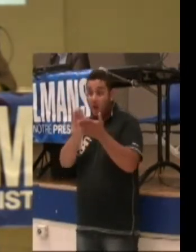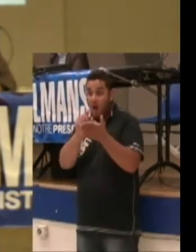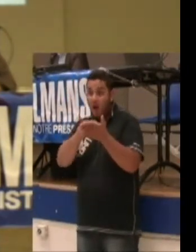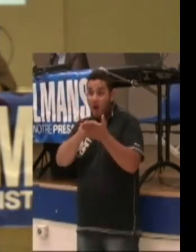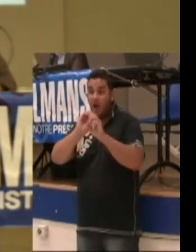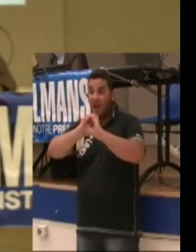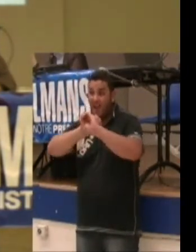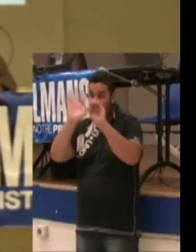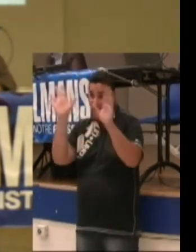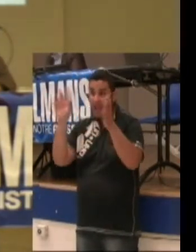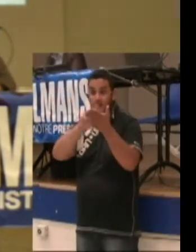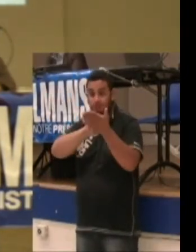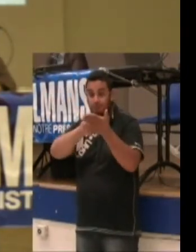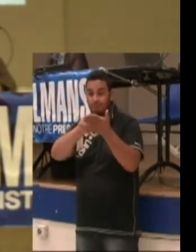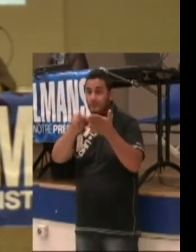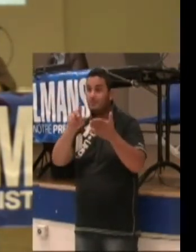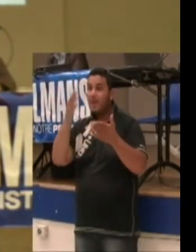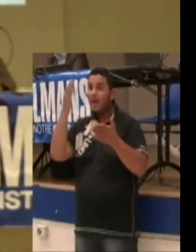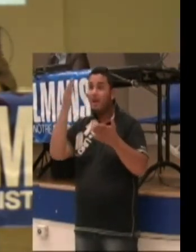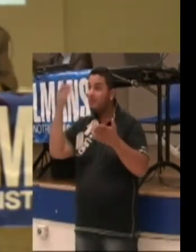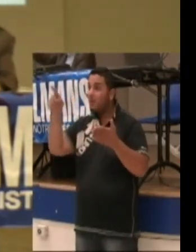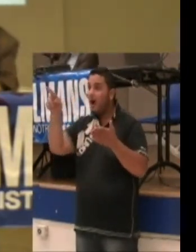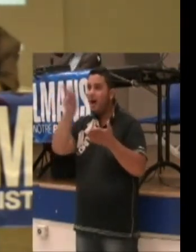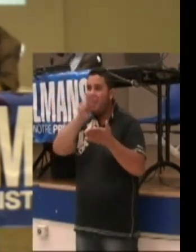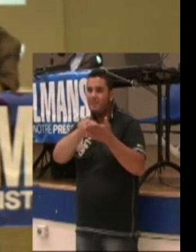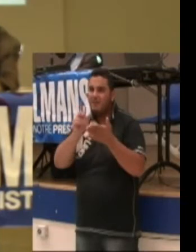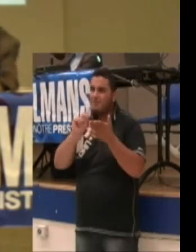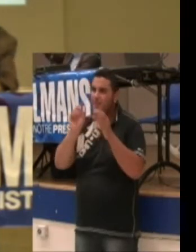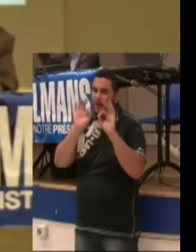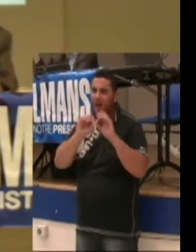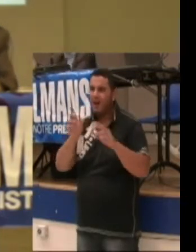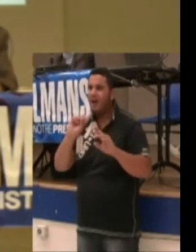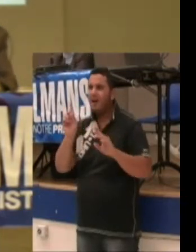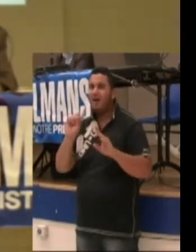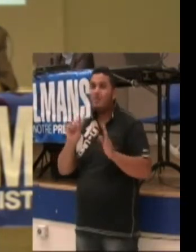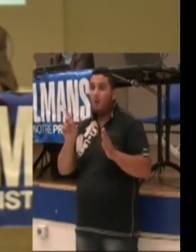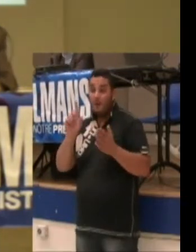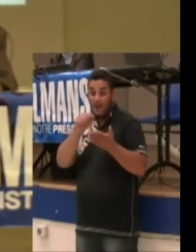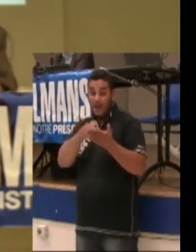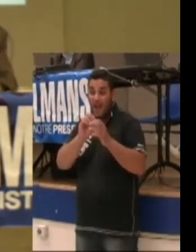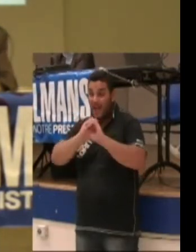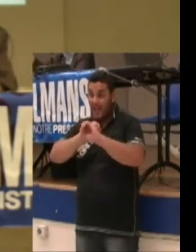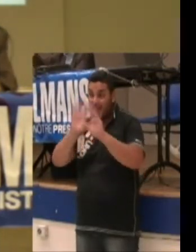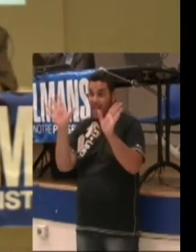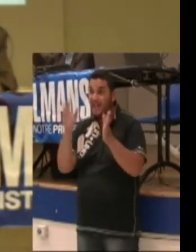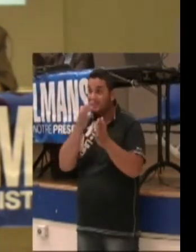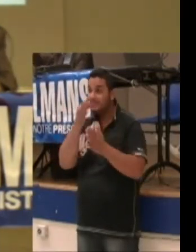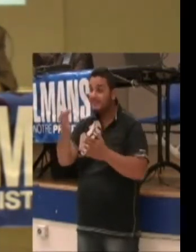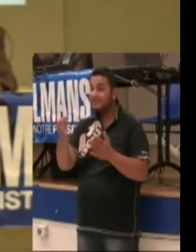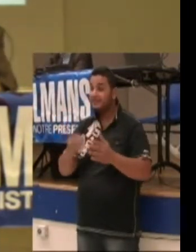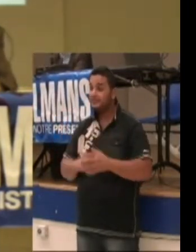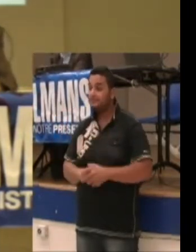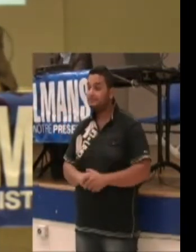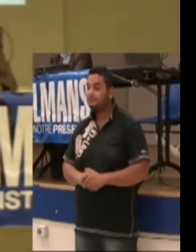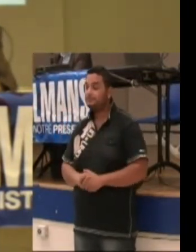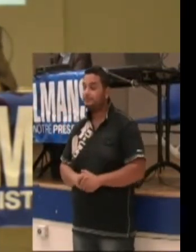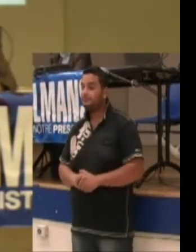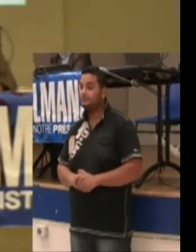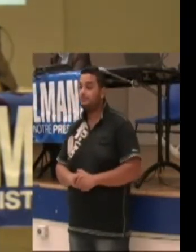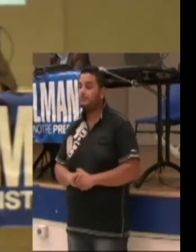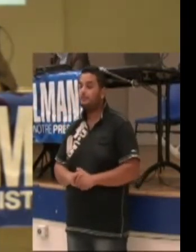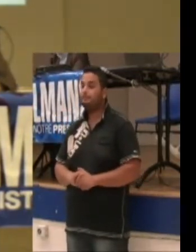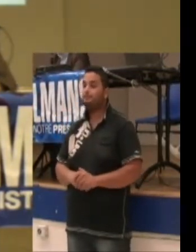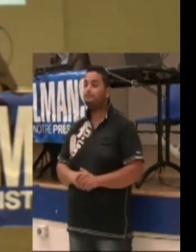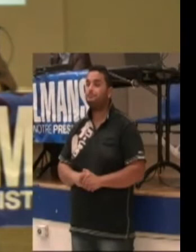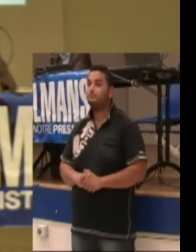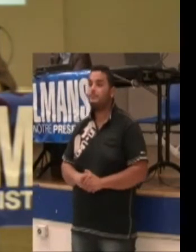Coran. Sauf qu'on ne réalise pas, on pense que le Coran est descendu pour l'époque. Non. Allah subhanahu wa ta'ala l'a descendu pour nous, pour que nous